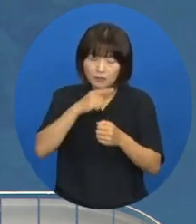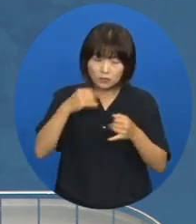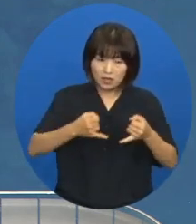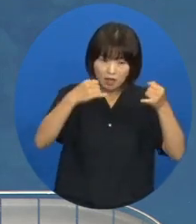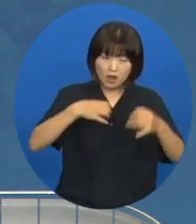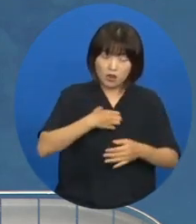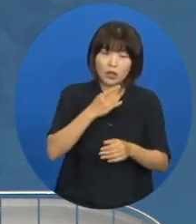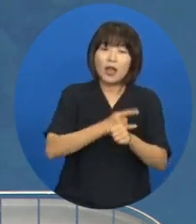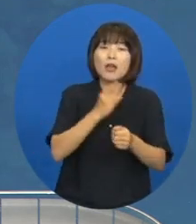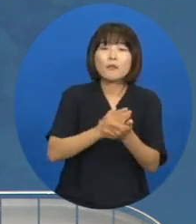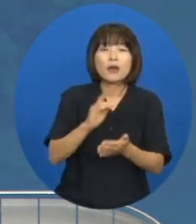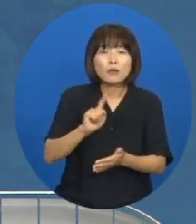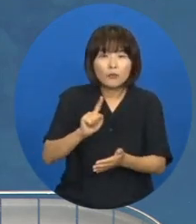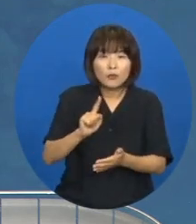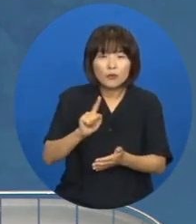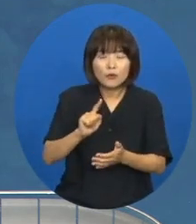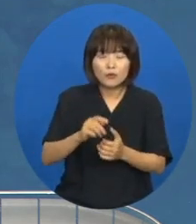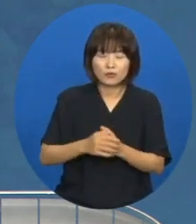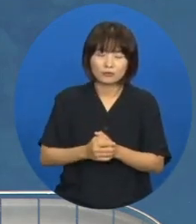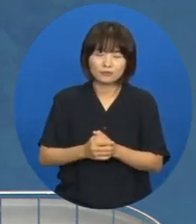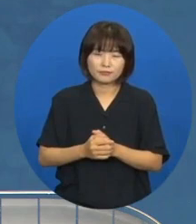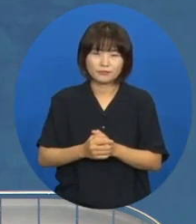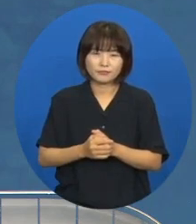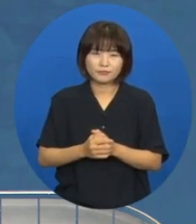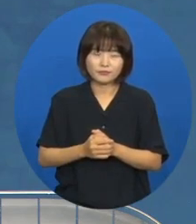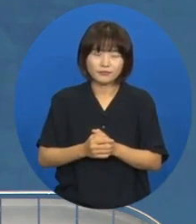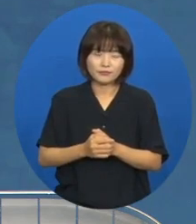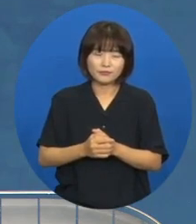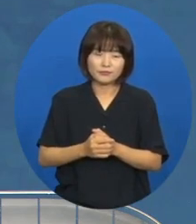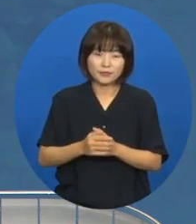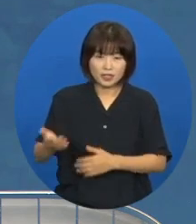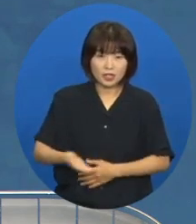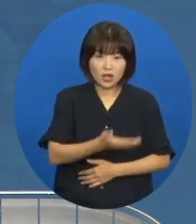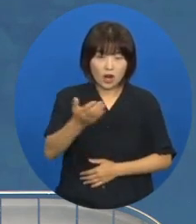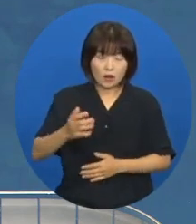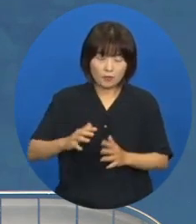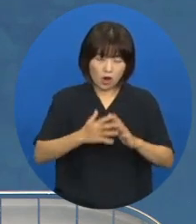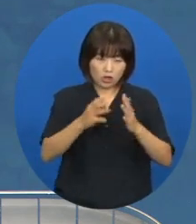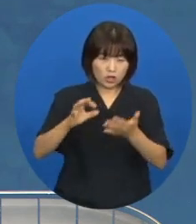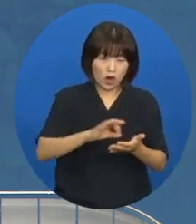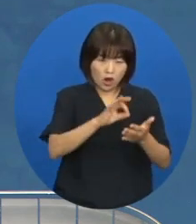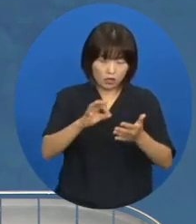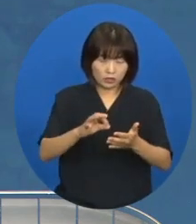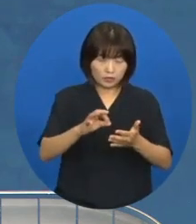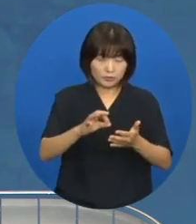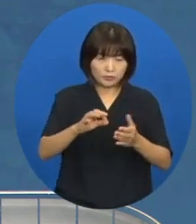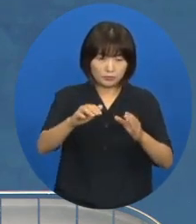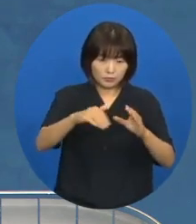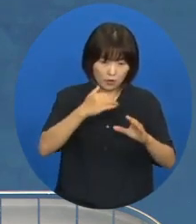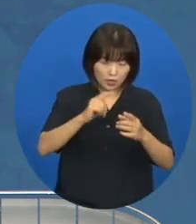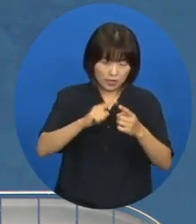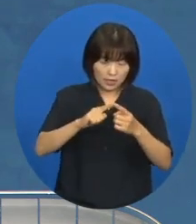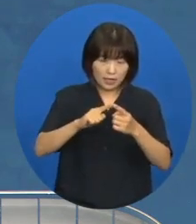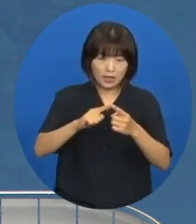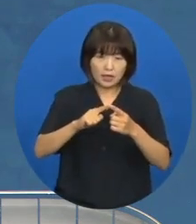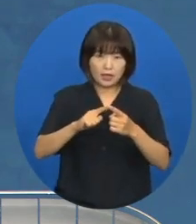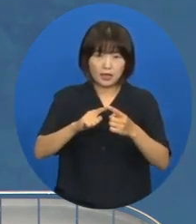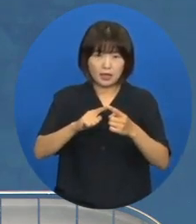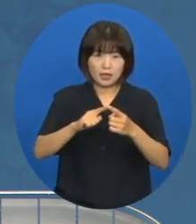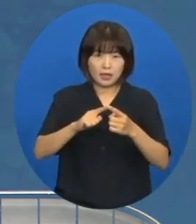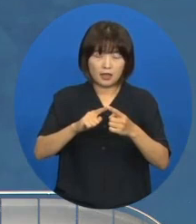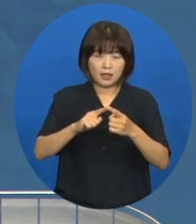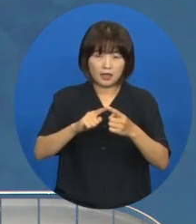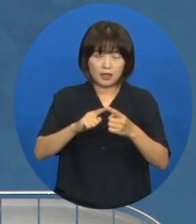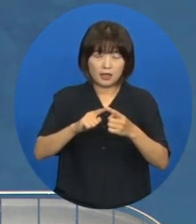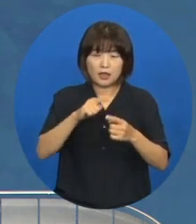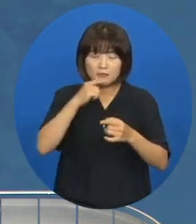건축 헌금으로 드려진 것은 부채 상환에 쓰지만 나머지 헌금은 하나님이 기뻐하시는 일에